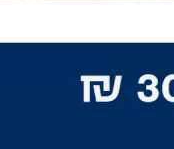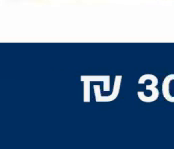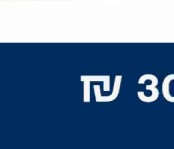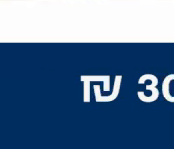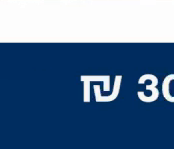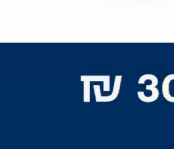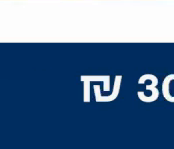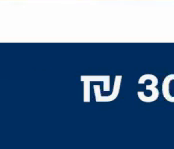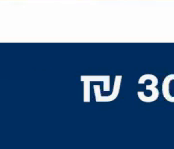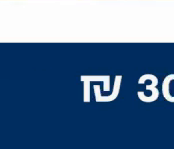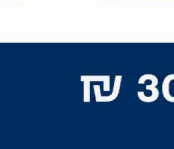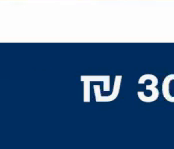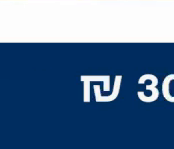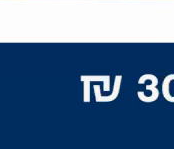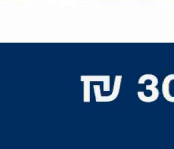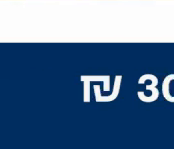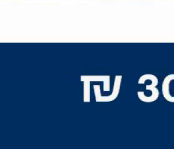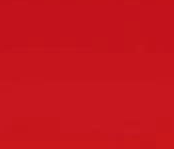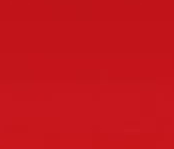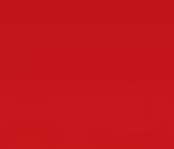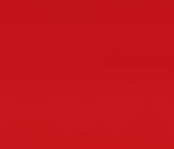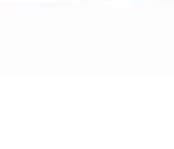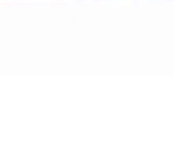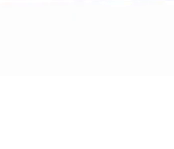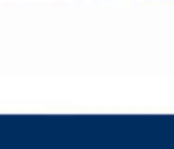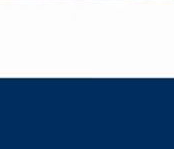לאוסטרליה, שם נאשמה בשורת מעשים פדופיליים.